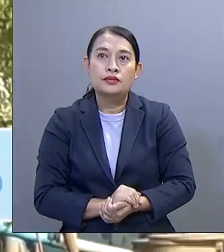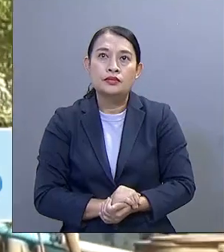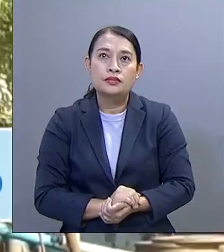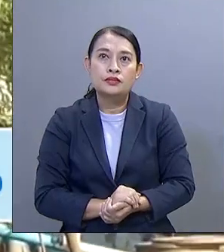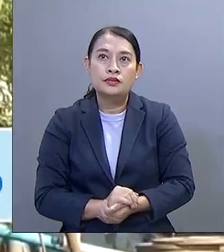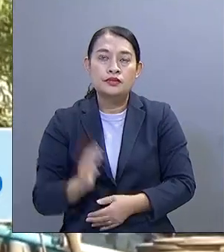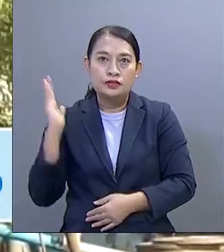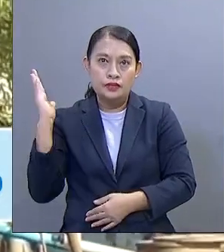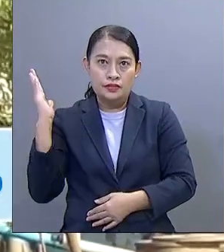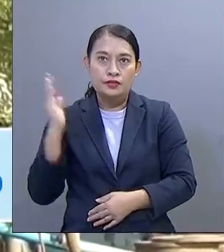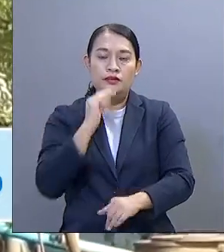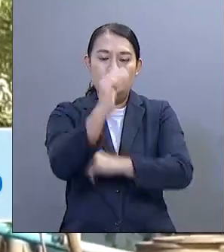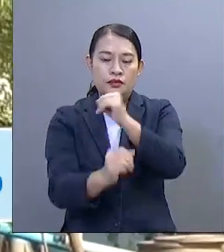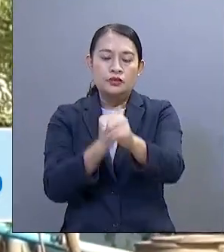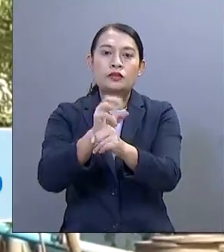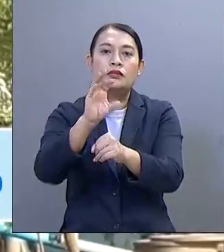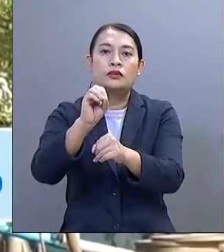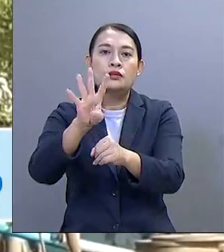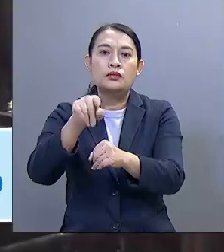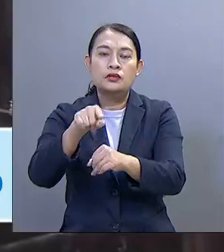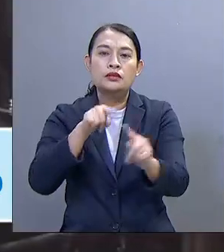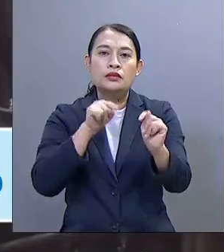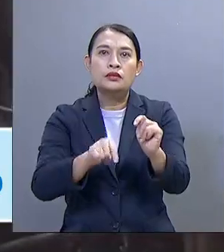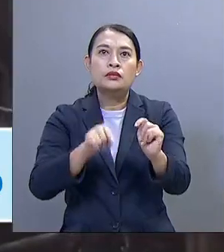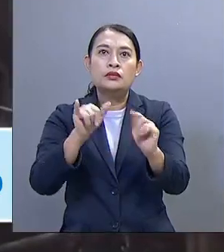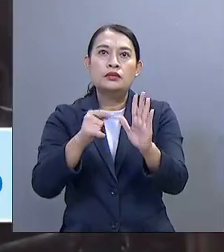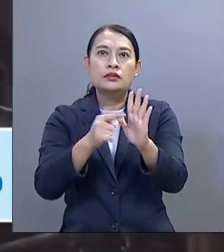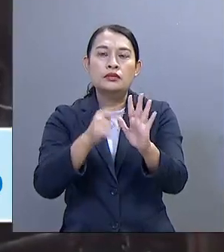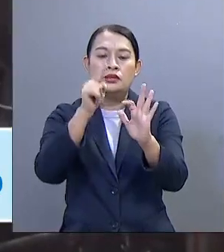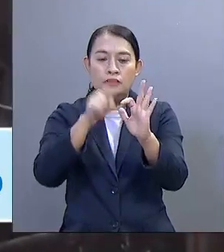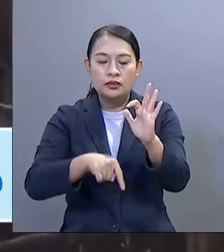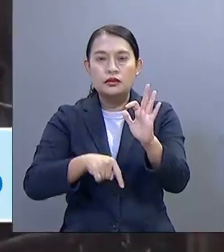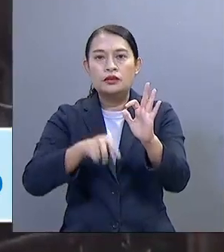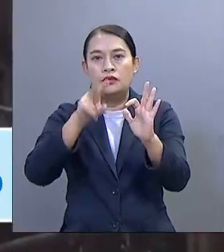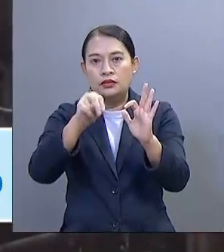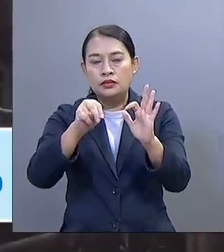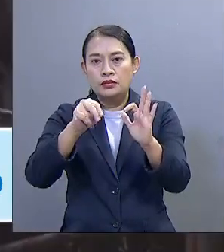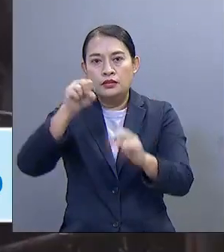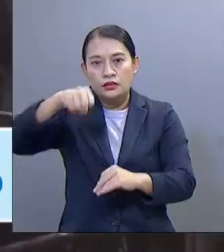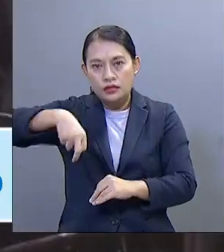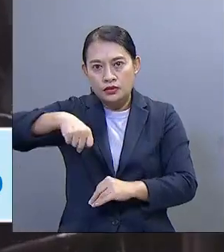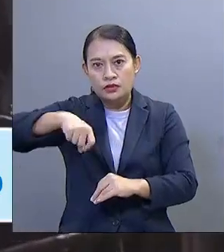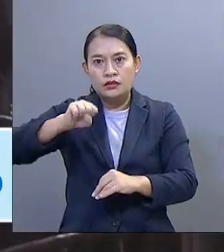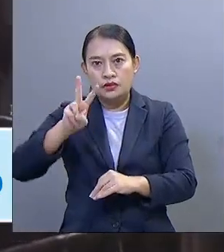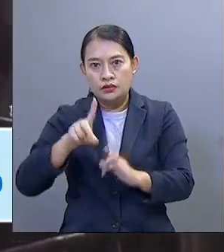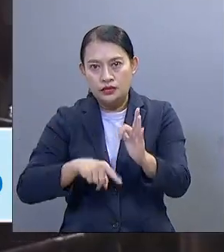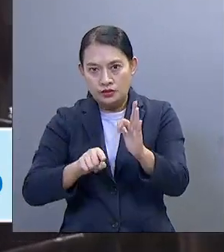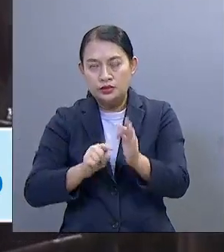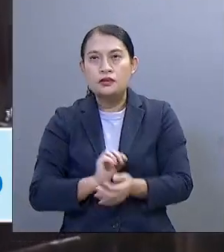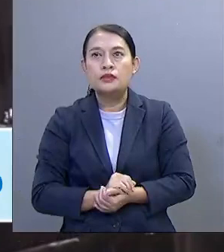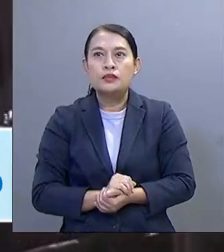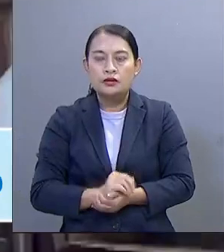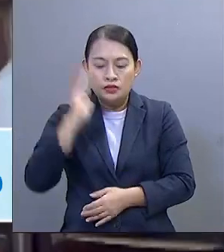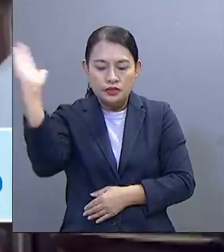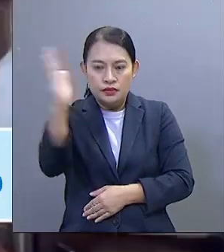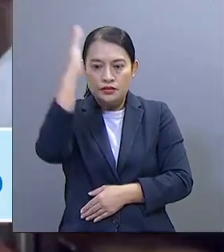งแสง ปิ่นทอง อายุ 54 ปี อยตำวนย่านซื้ออำเภอเมือง จบัอ่างทองที่ผ่านมาเกดยุฝนตกหนักลม